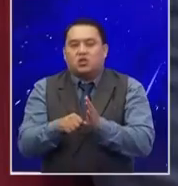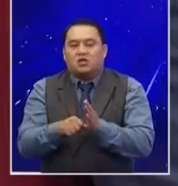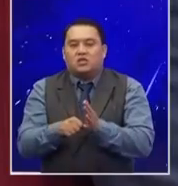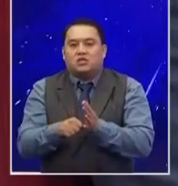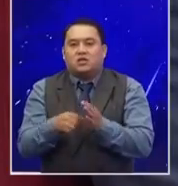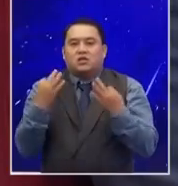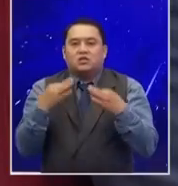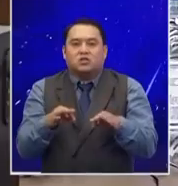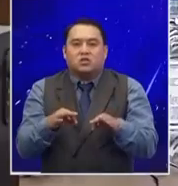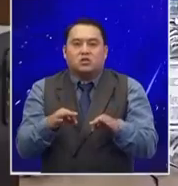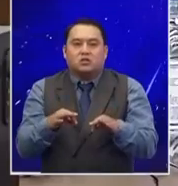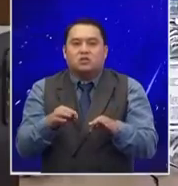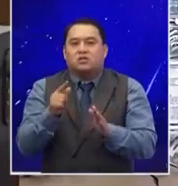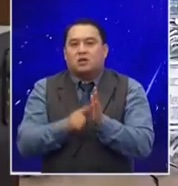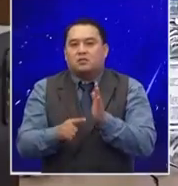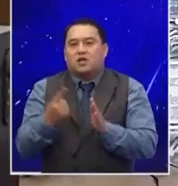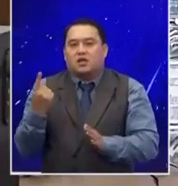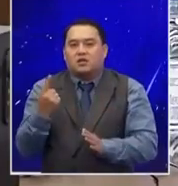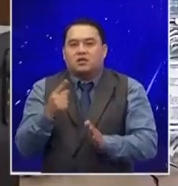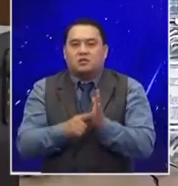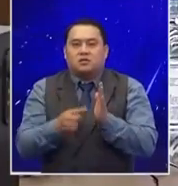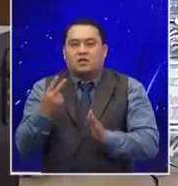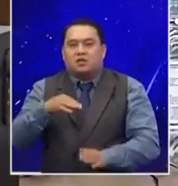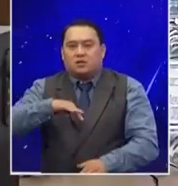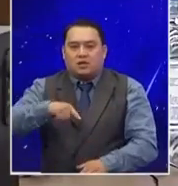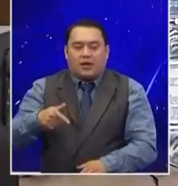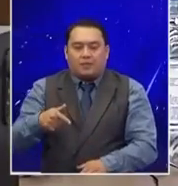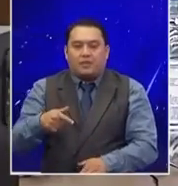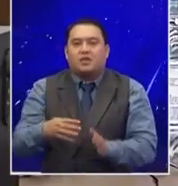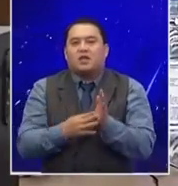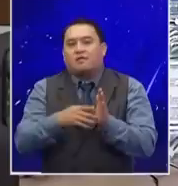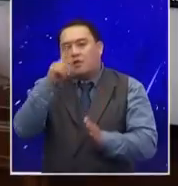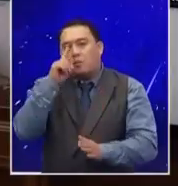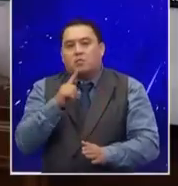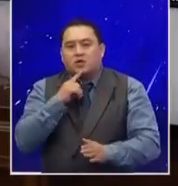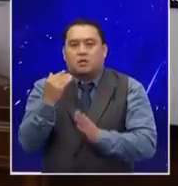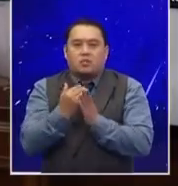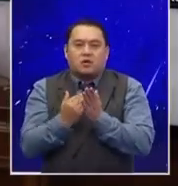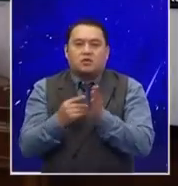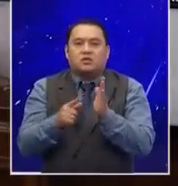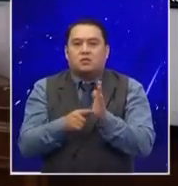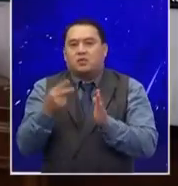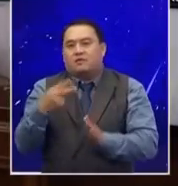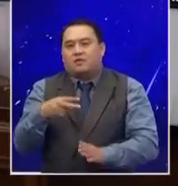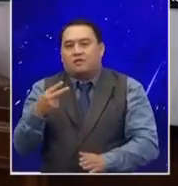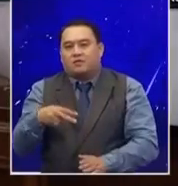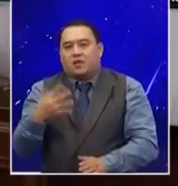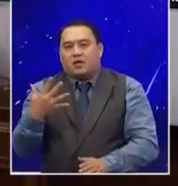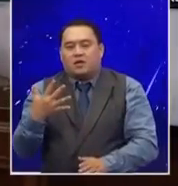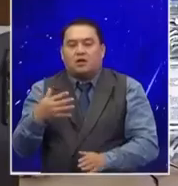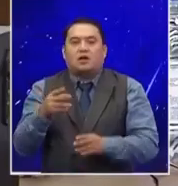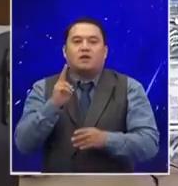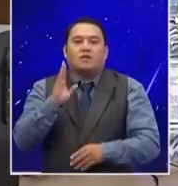сертификатов на 171,1 миллиона тенге. За 9 месяцев по программе 7-20-25 квартиры